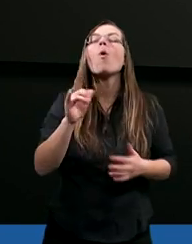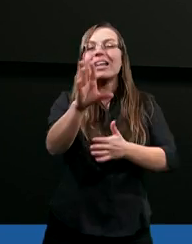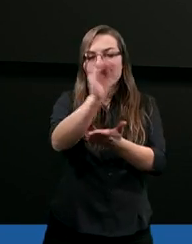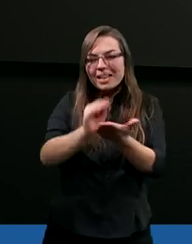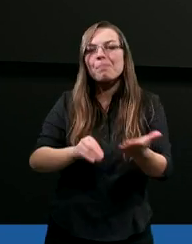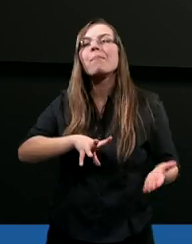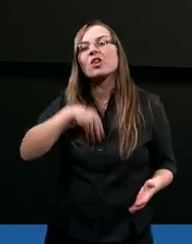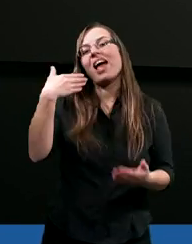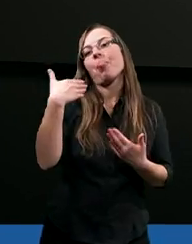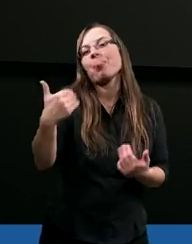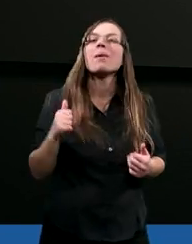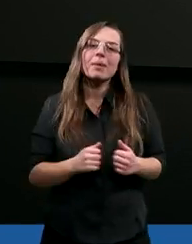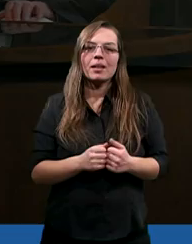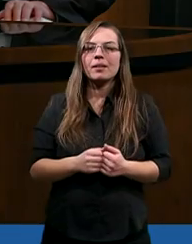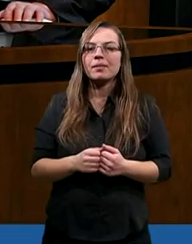Świętym.